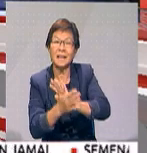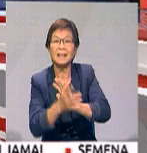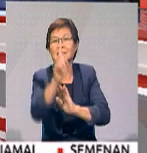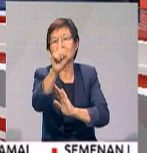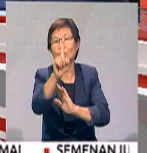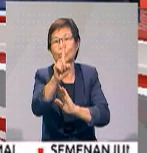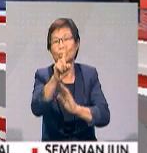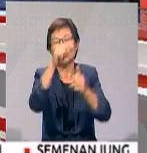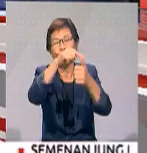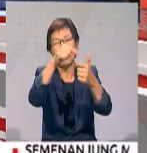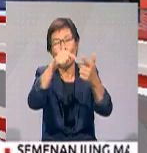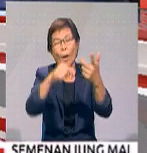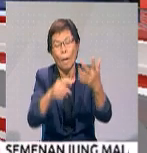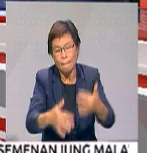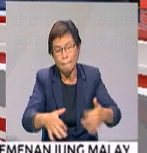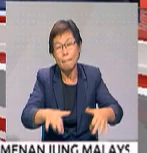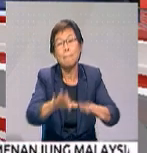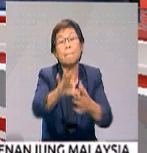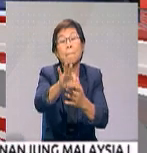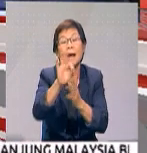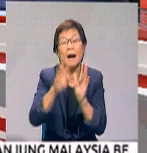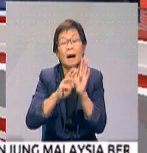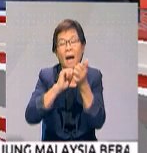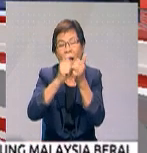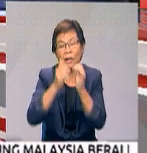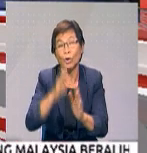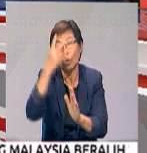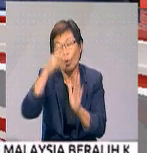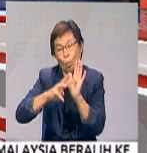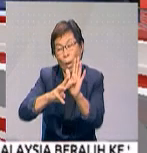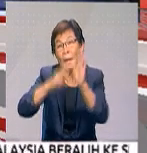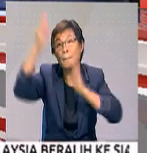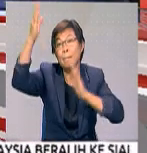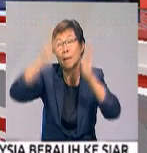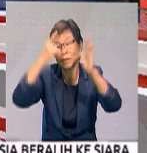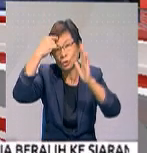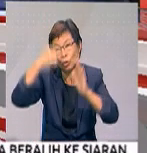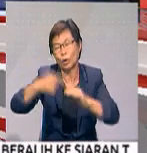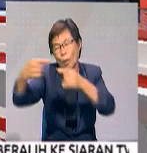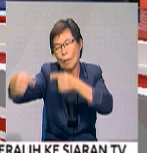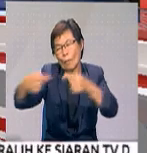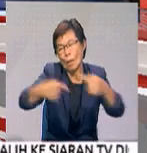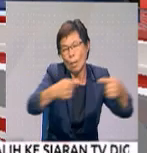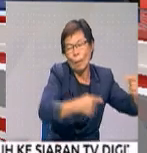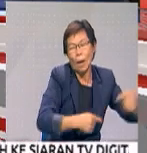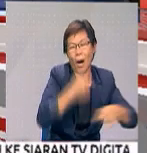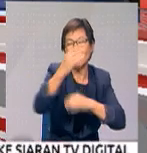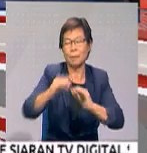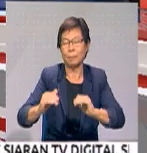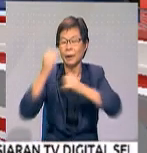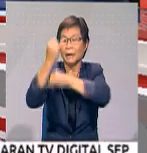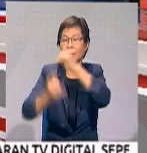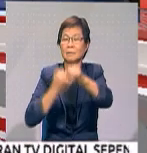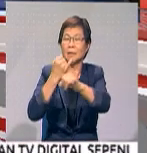satu kriteria pemilihan atlet untuk mewakili negara ke pertandingan-pertandingan di peringkat